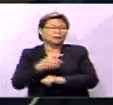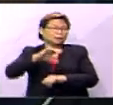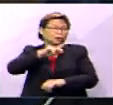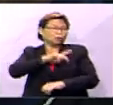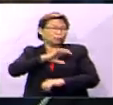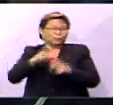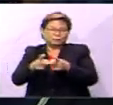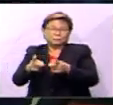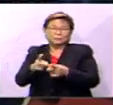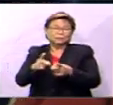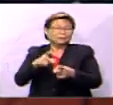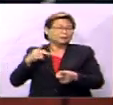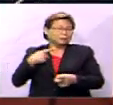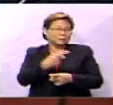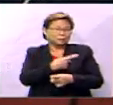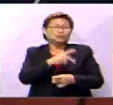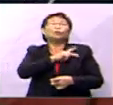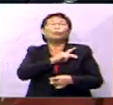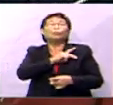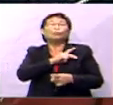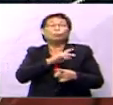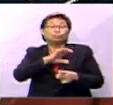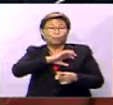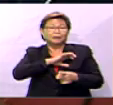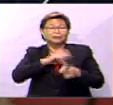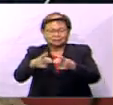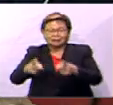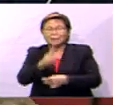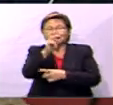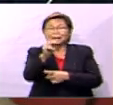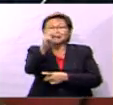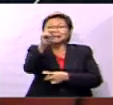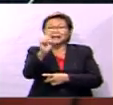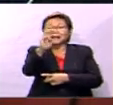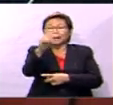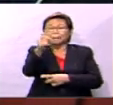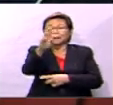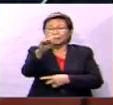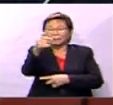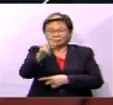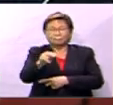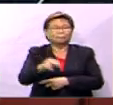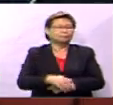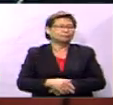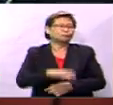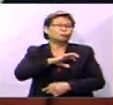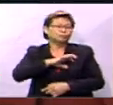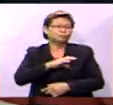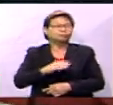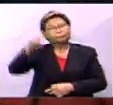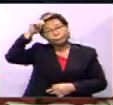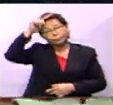Daerah Kemaman iaitu Superintendent Muhammad Said Ibrahim. Assalamualaikum Tuan. Waalaikumsalam. Terima